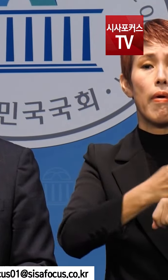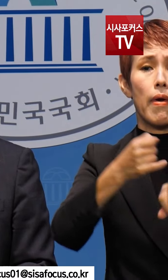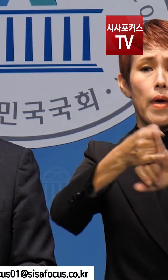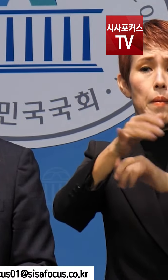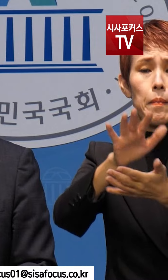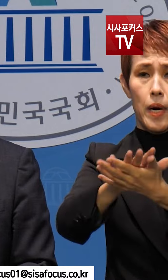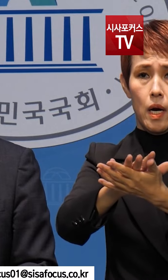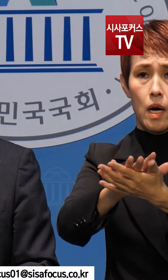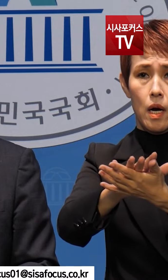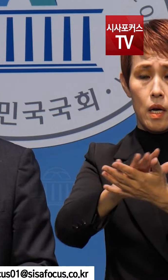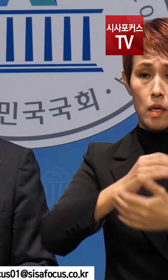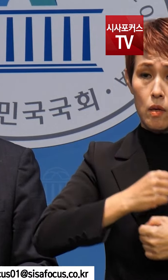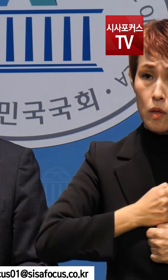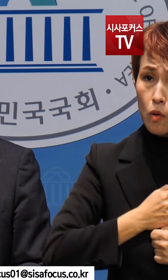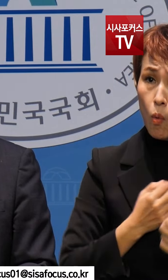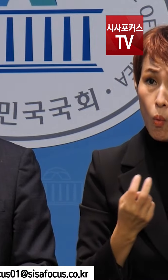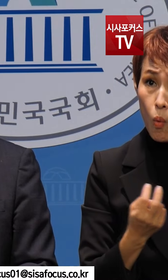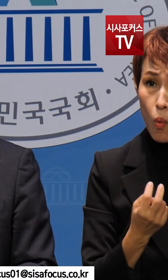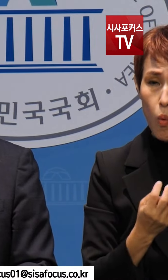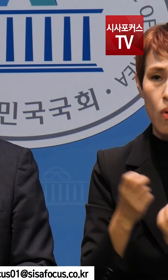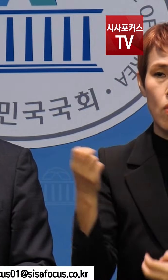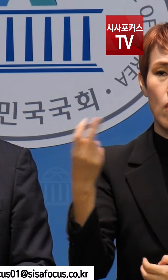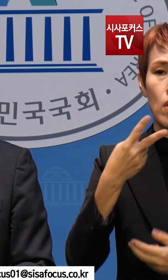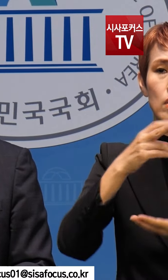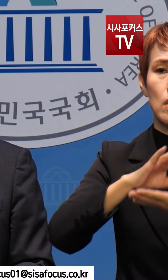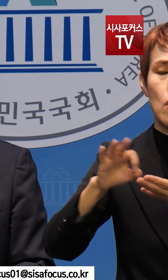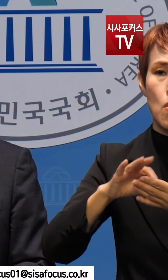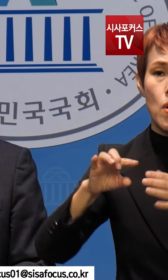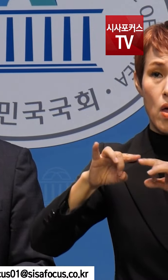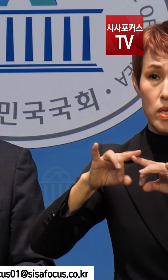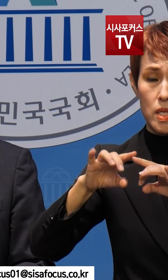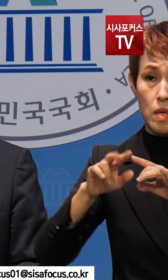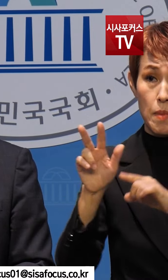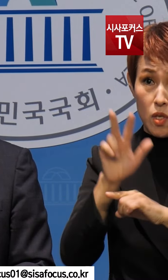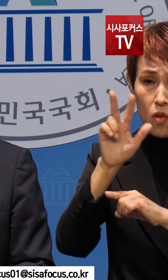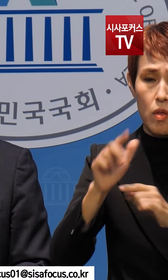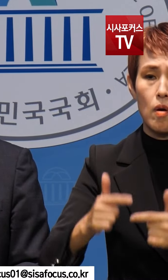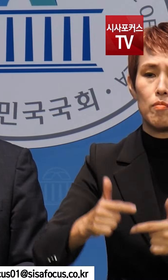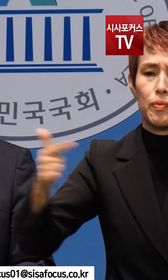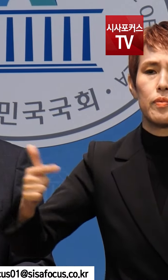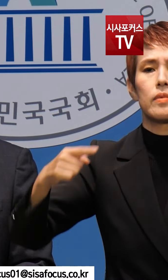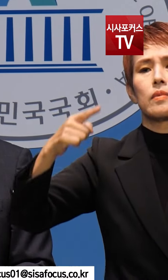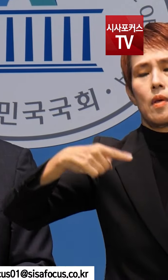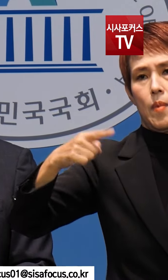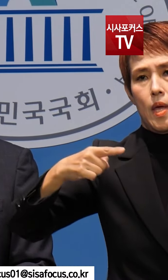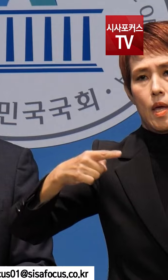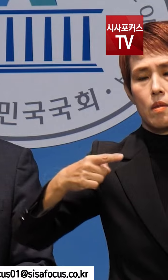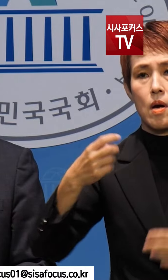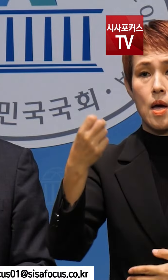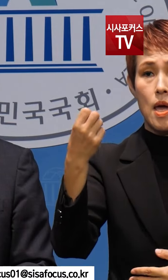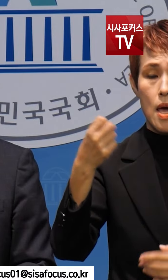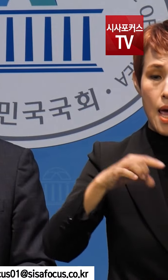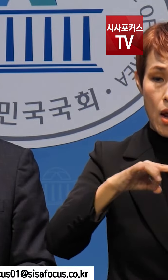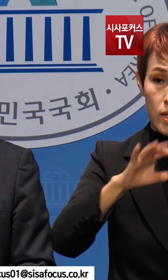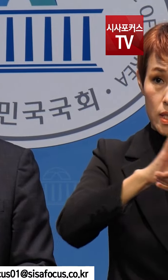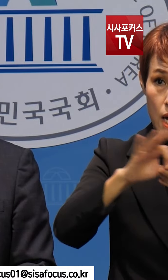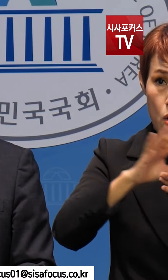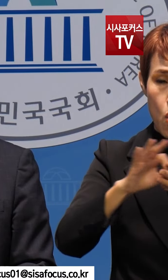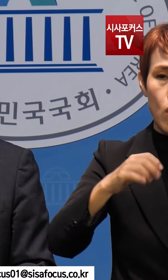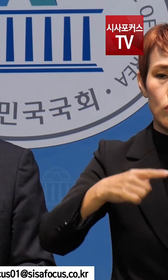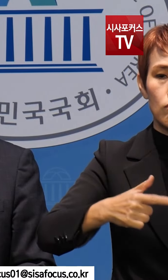약속했습니다이를 지키기 위해서는 재생에너지 발전 용량을 세배 이상 늘리고 에너지 효율을 배